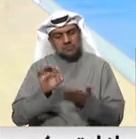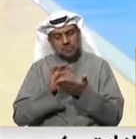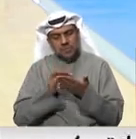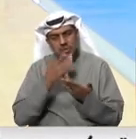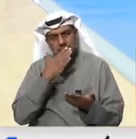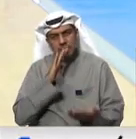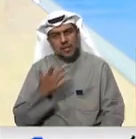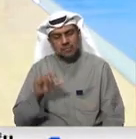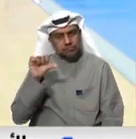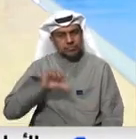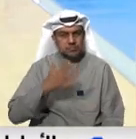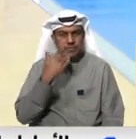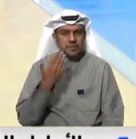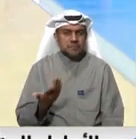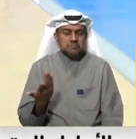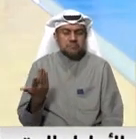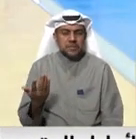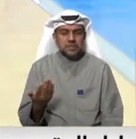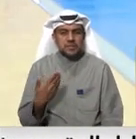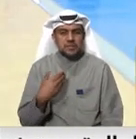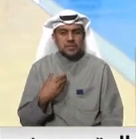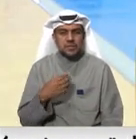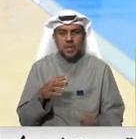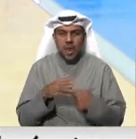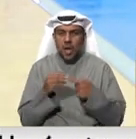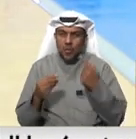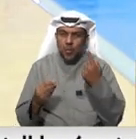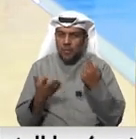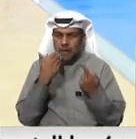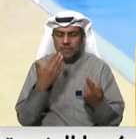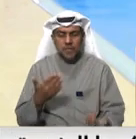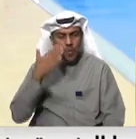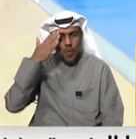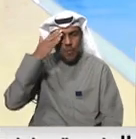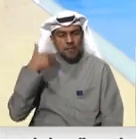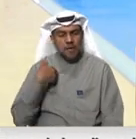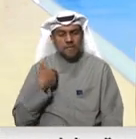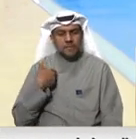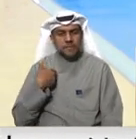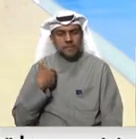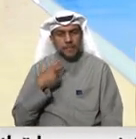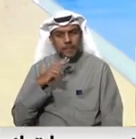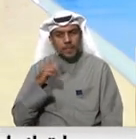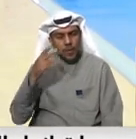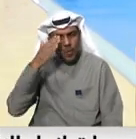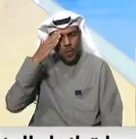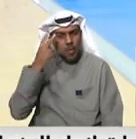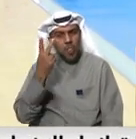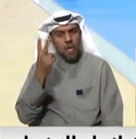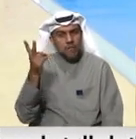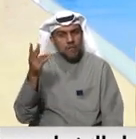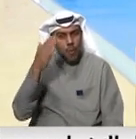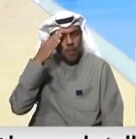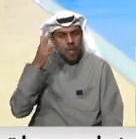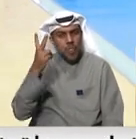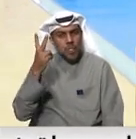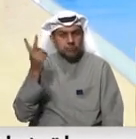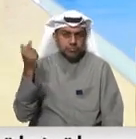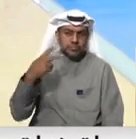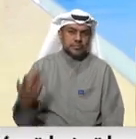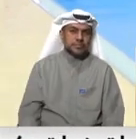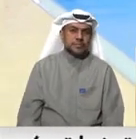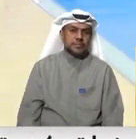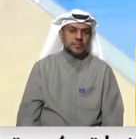شوف تشوف فريقنا ناقص ناقص لاعب محترف ما عندنا يعني وفريق ضدنا عندهم لاعبين محترفين مع